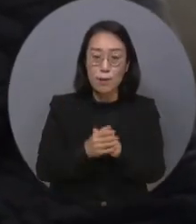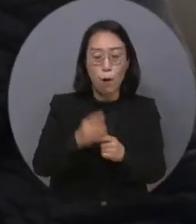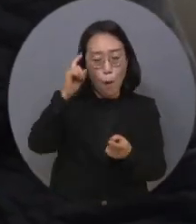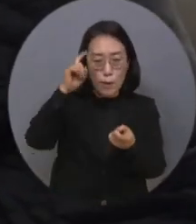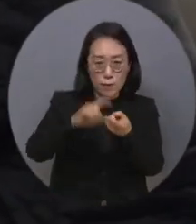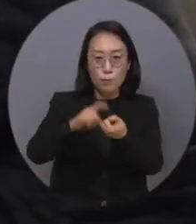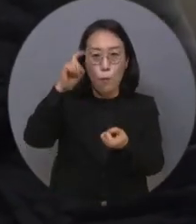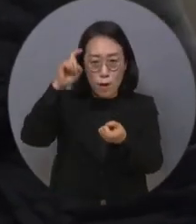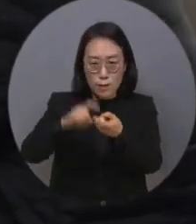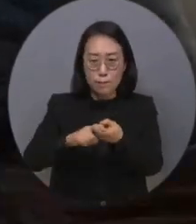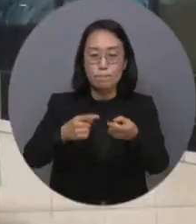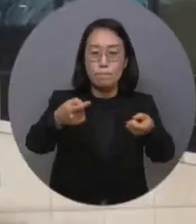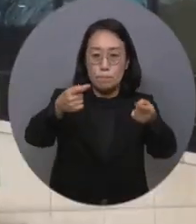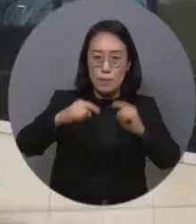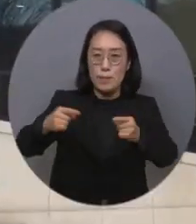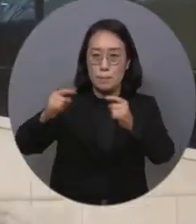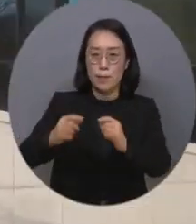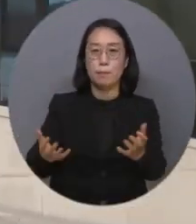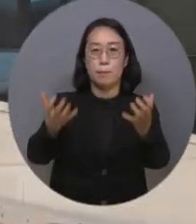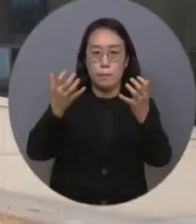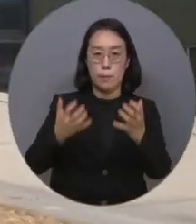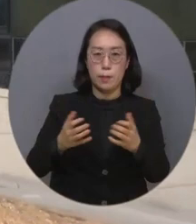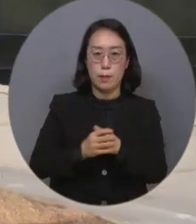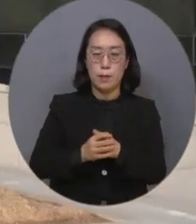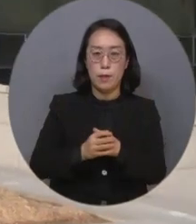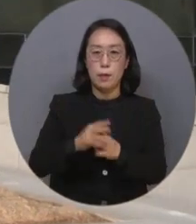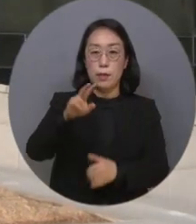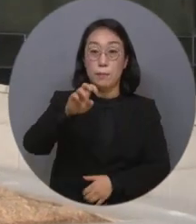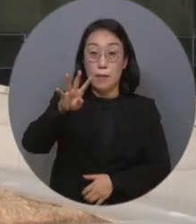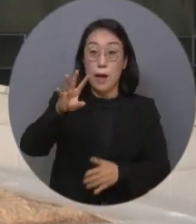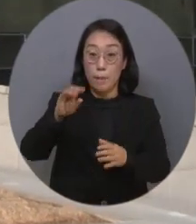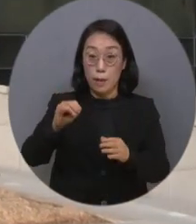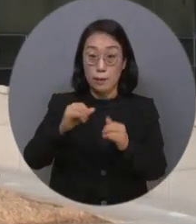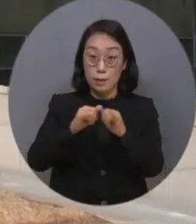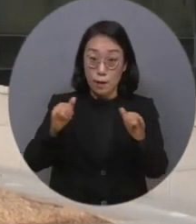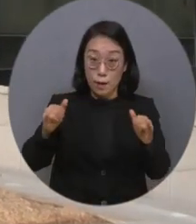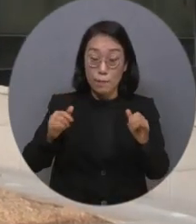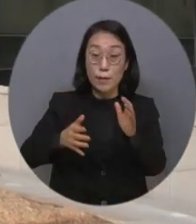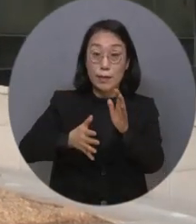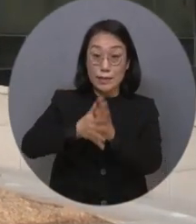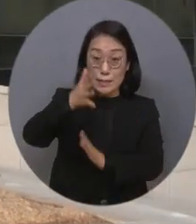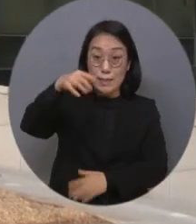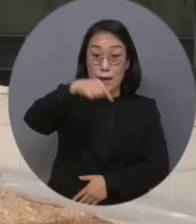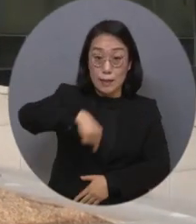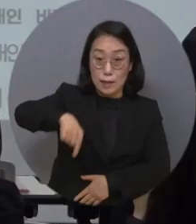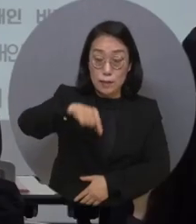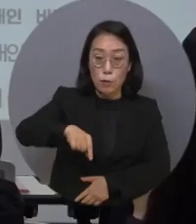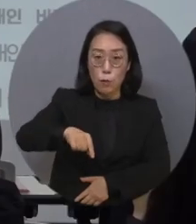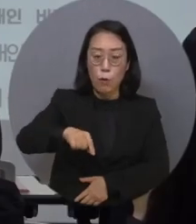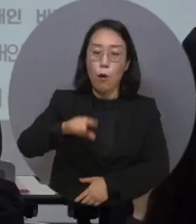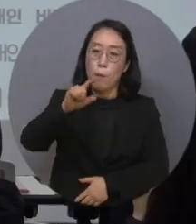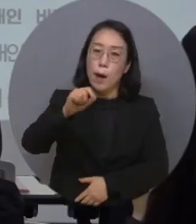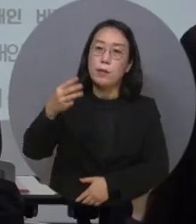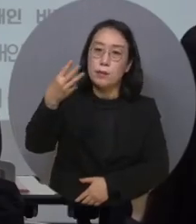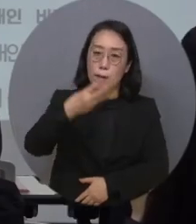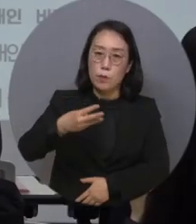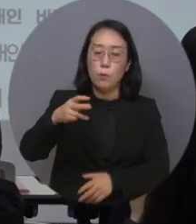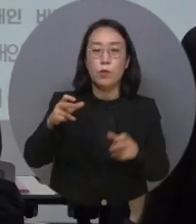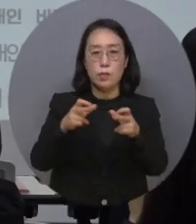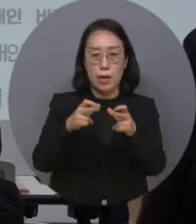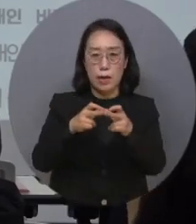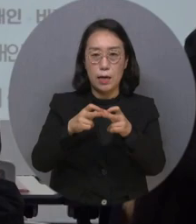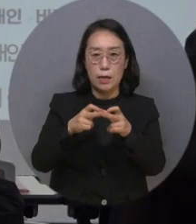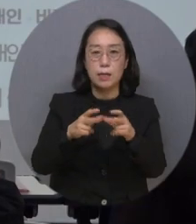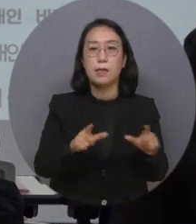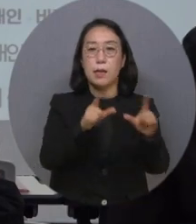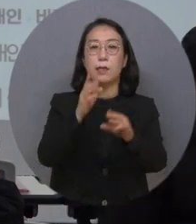관심으로 복지관을 찾았습니다. 인구 약 24만의 양주시에는 등록 장애인 약 1만 3천여 명이 거주하고